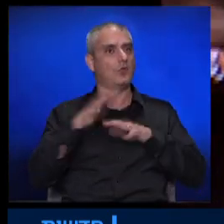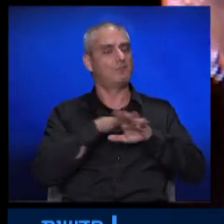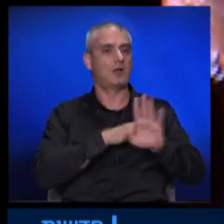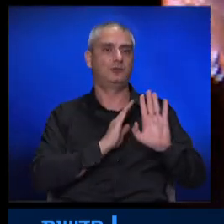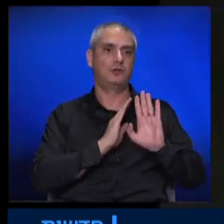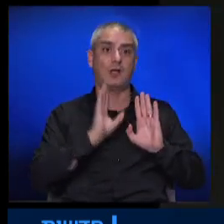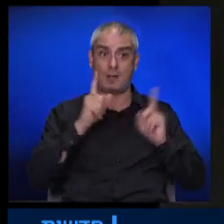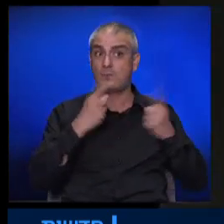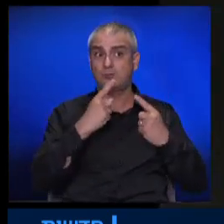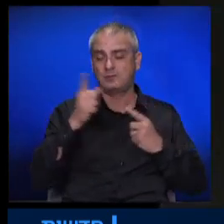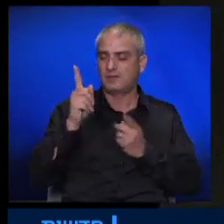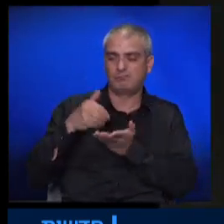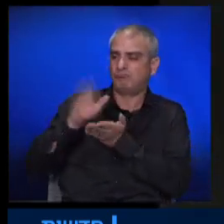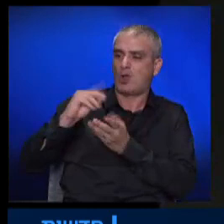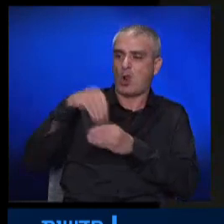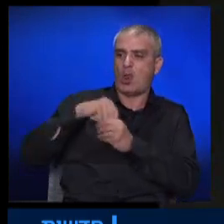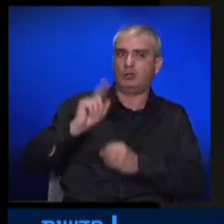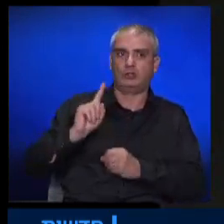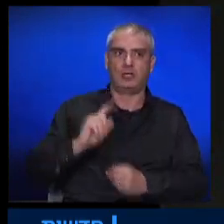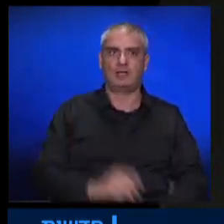שאתה כאילו לא שייך.